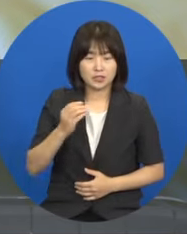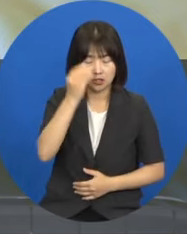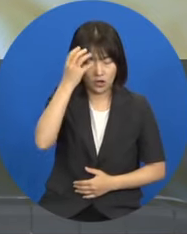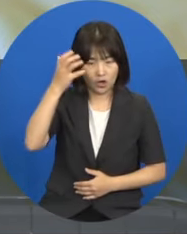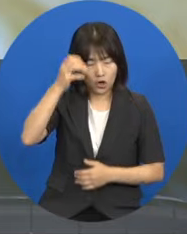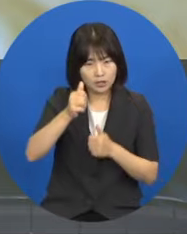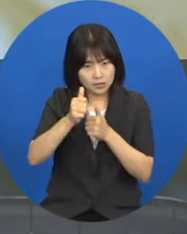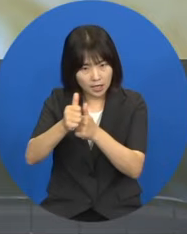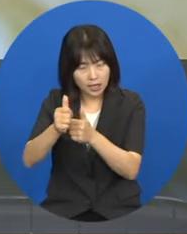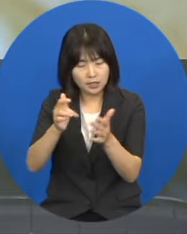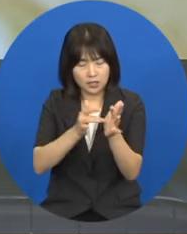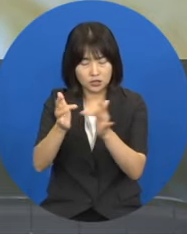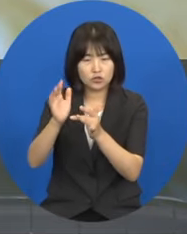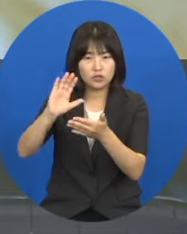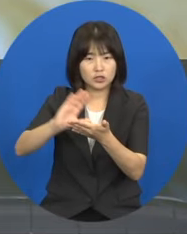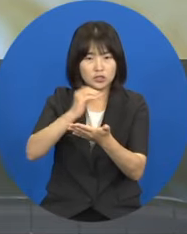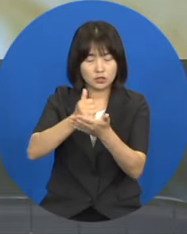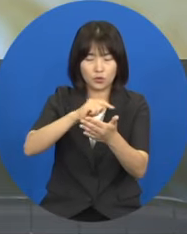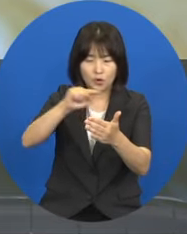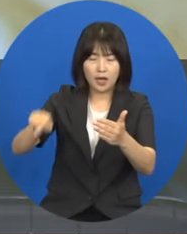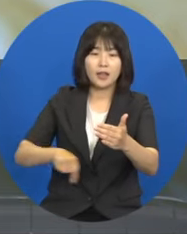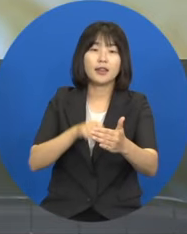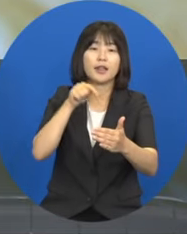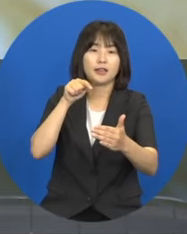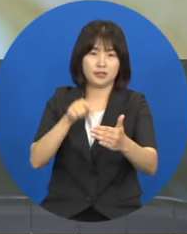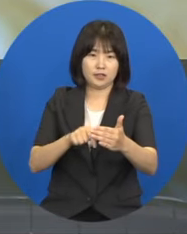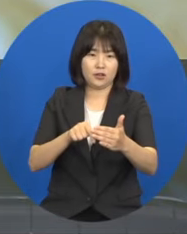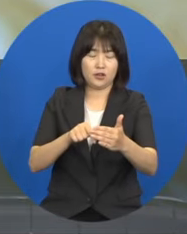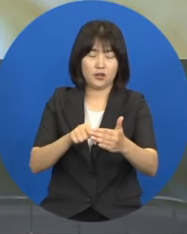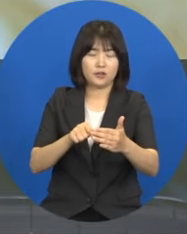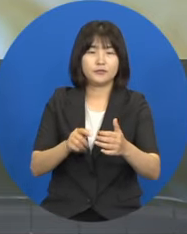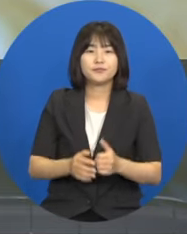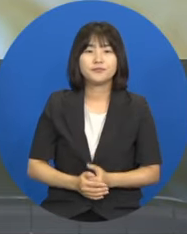성령을 따라 예수 그리스도 안에서.